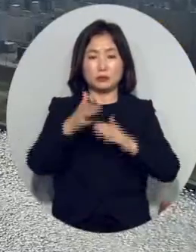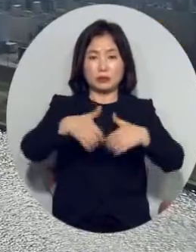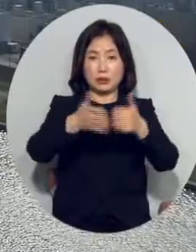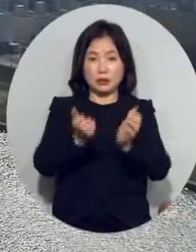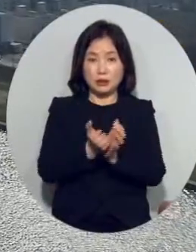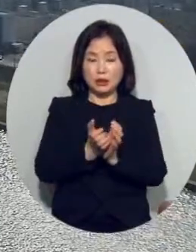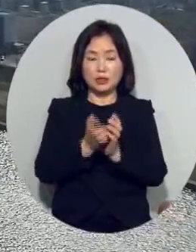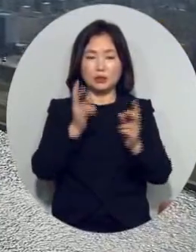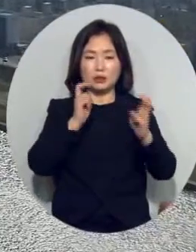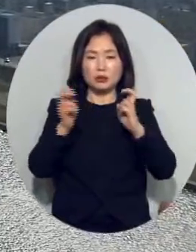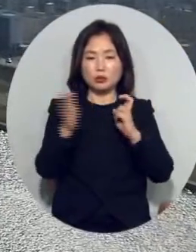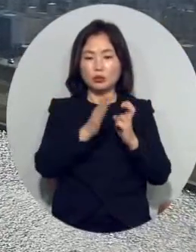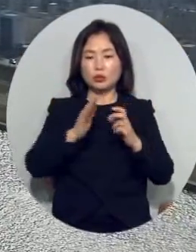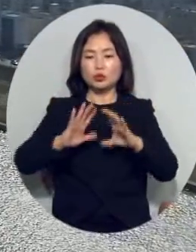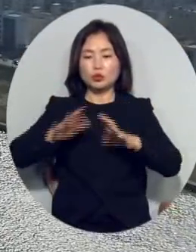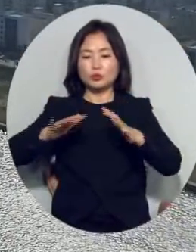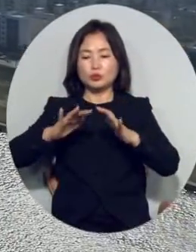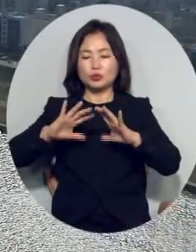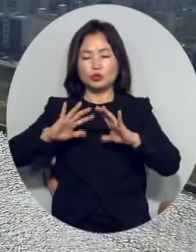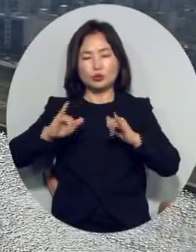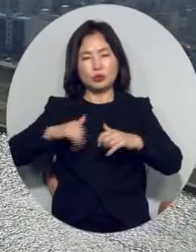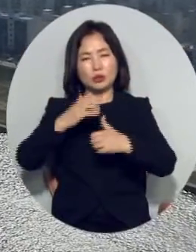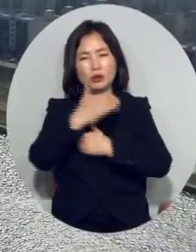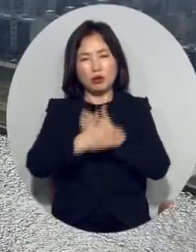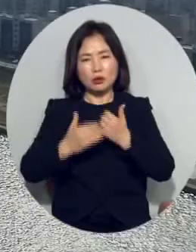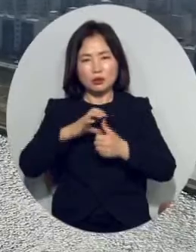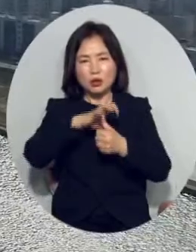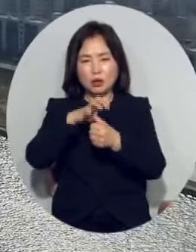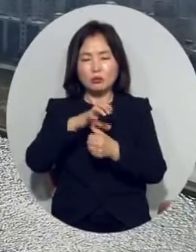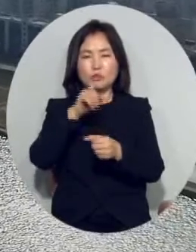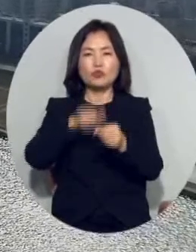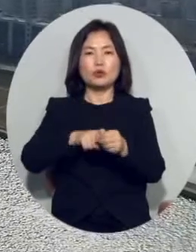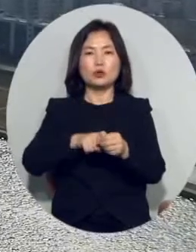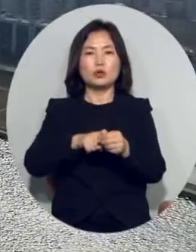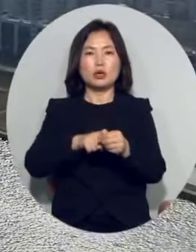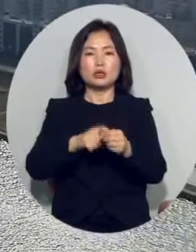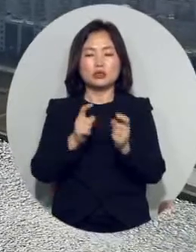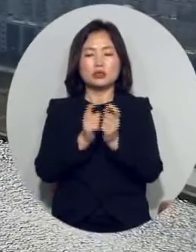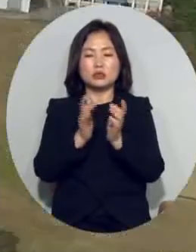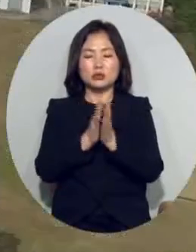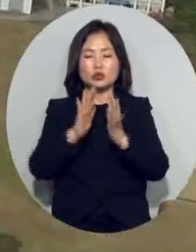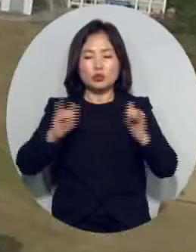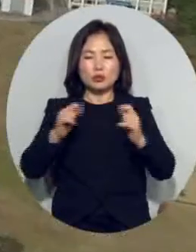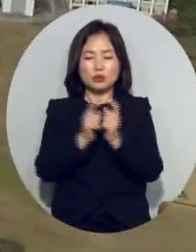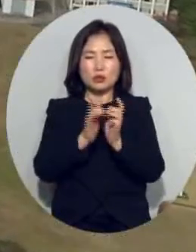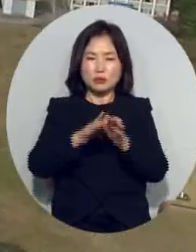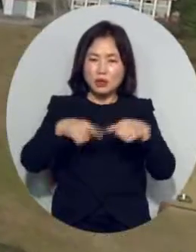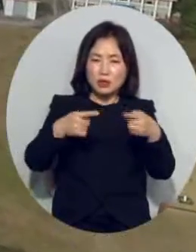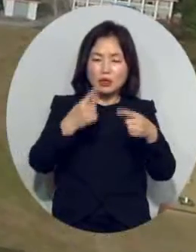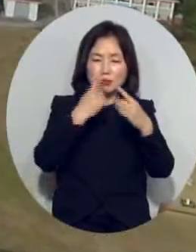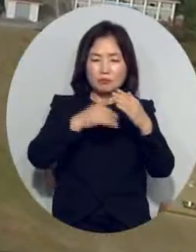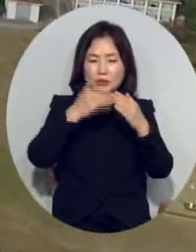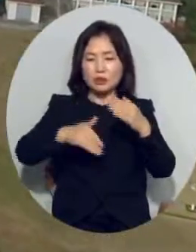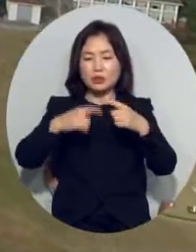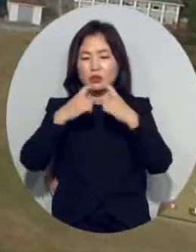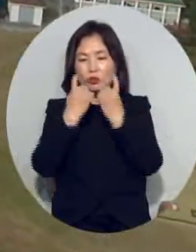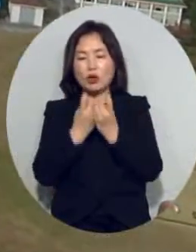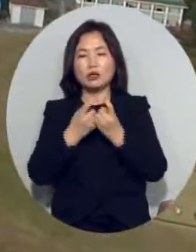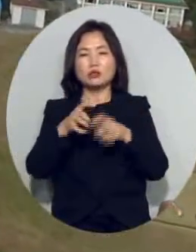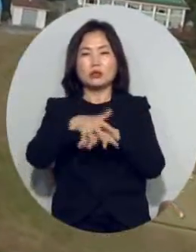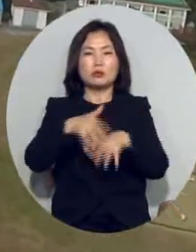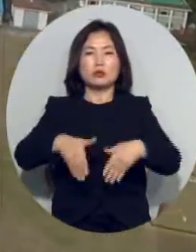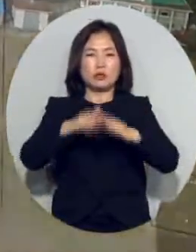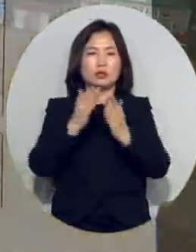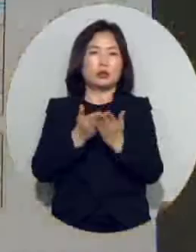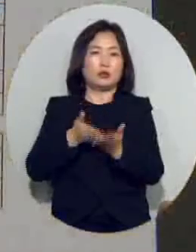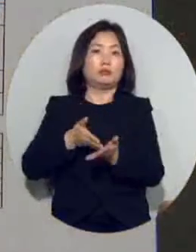기업으로부터 주민 건강을 지키기 위한 제도 취지에 따라 주민이 직접 참여하는 민관 협의체 구성을 촉구했습니다